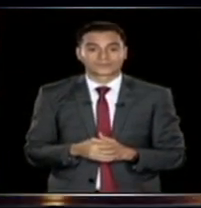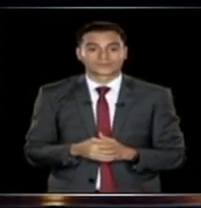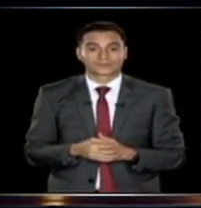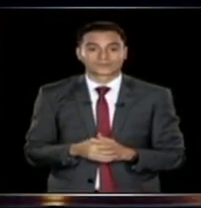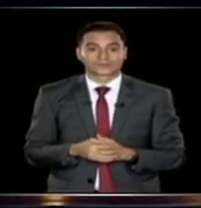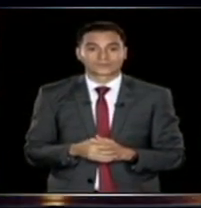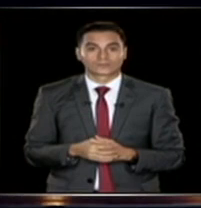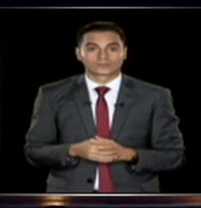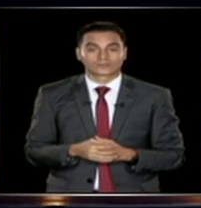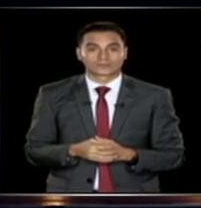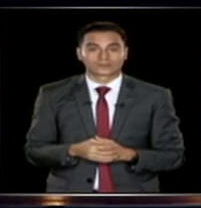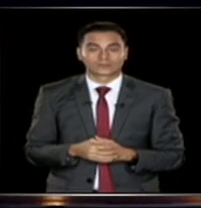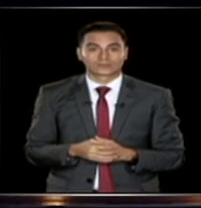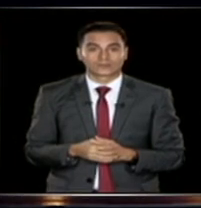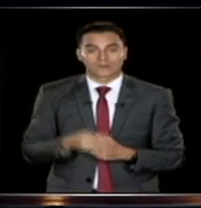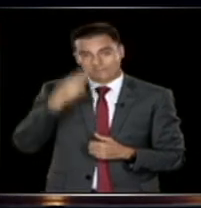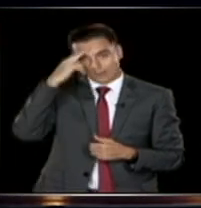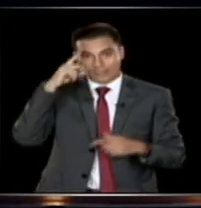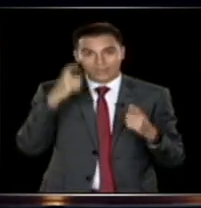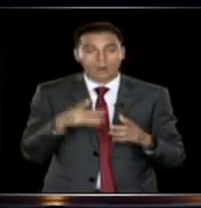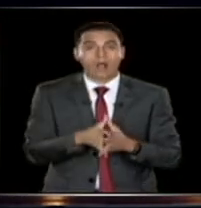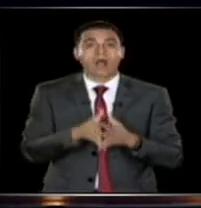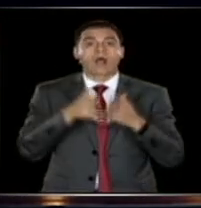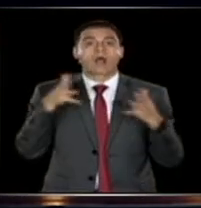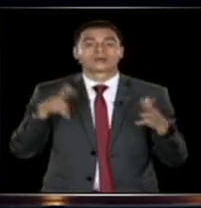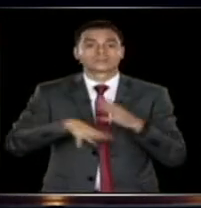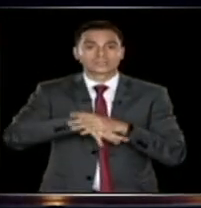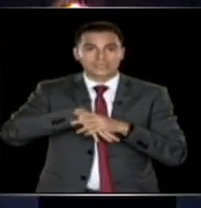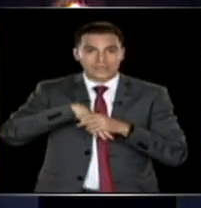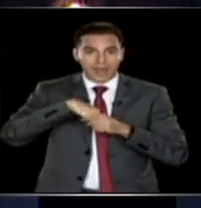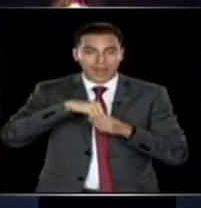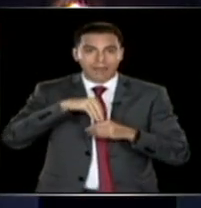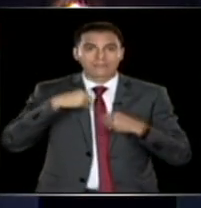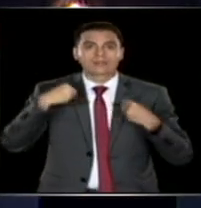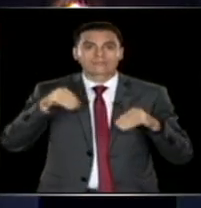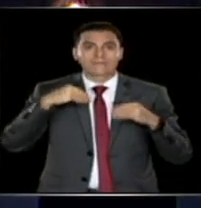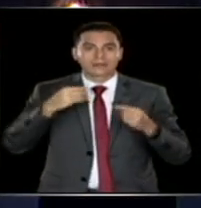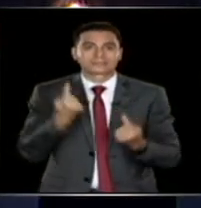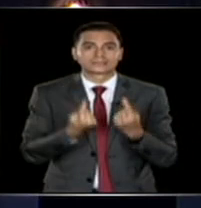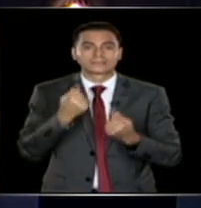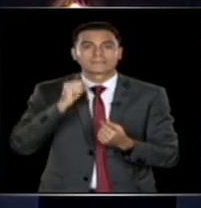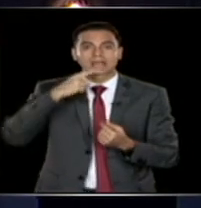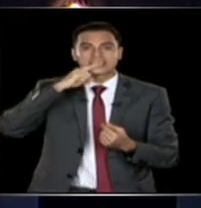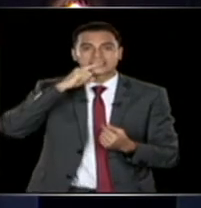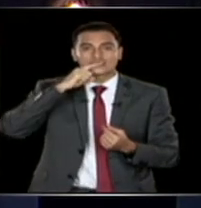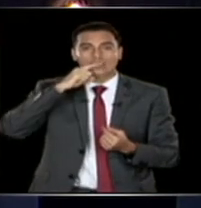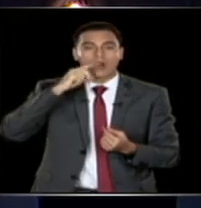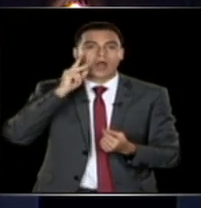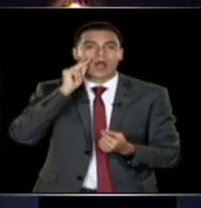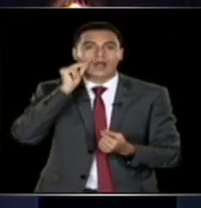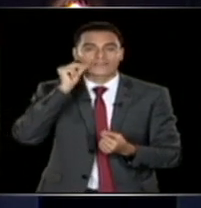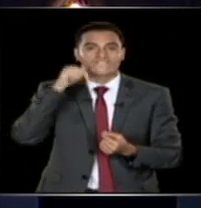معلومات عامة، ما هي الدولة الأعلى إنتاجاً للذرة الصفراء في